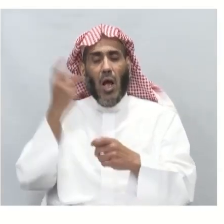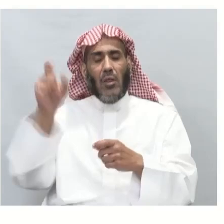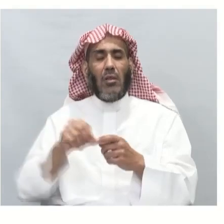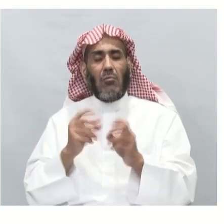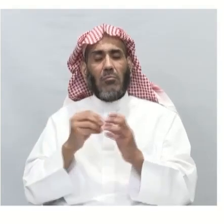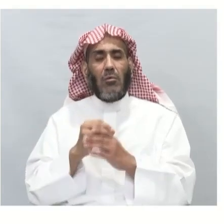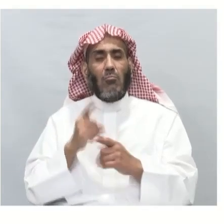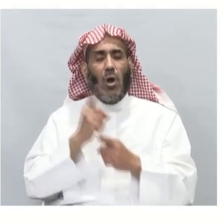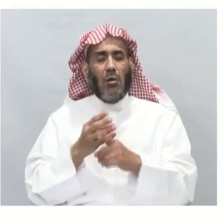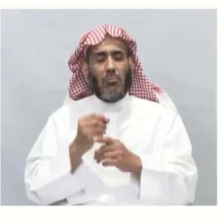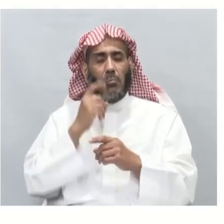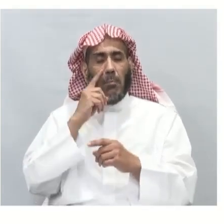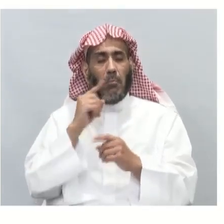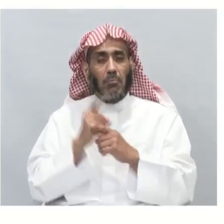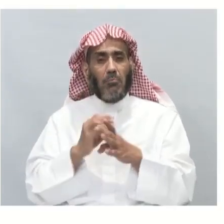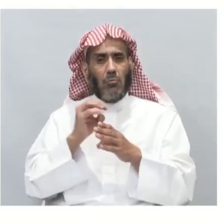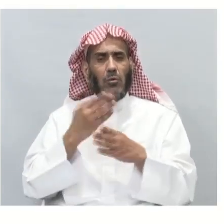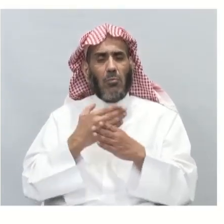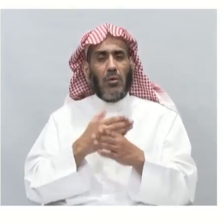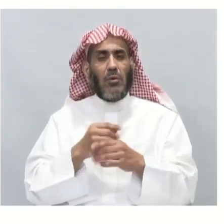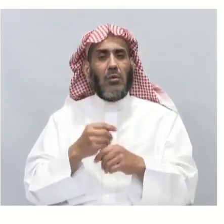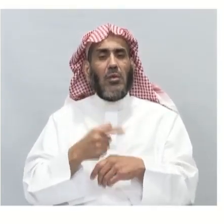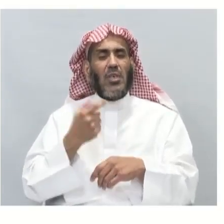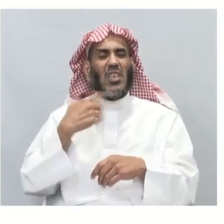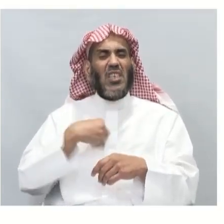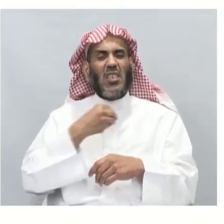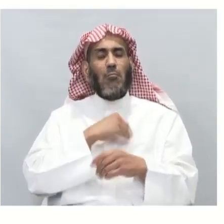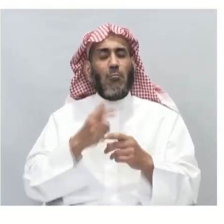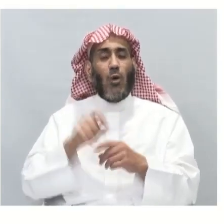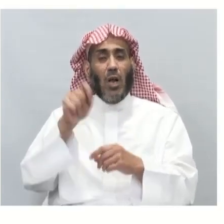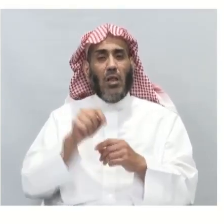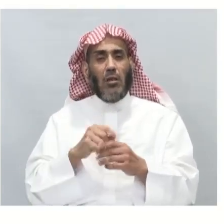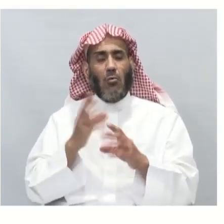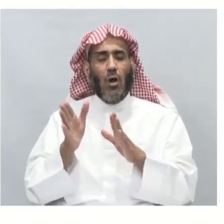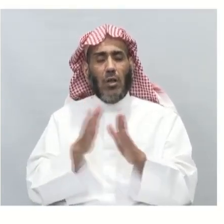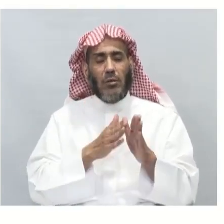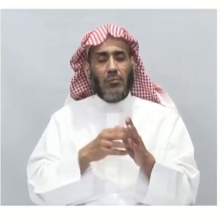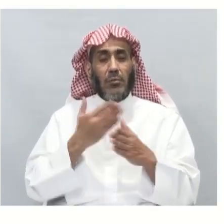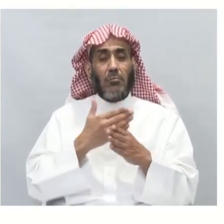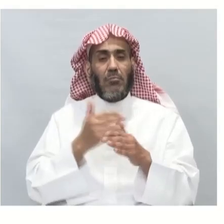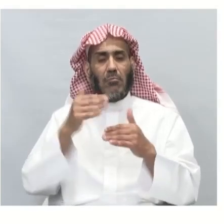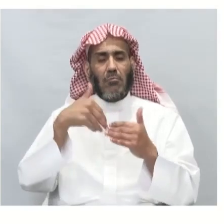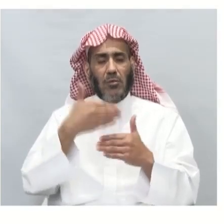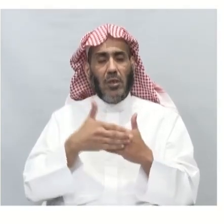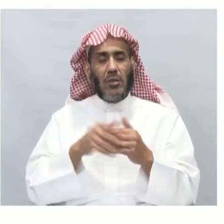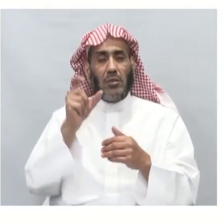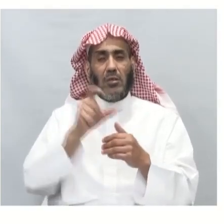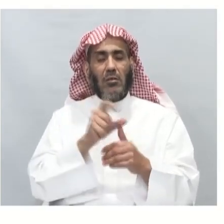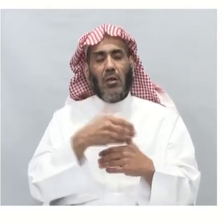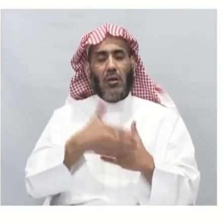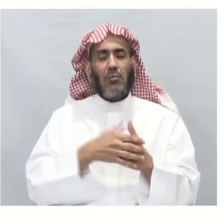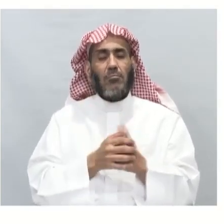ثم س يعني اعلل للطبيب والقاضي واترك لك التعليل للشخصيتين